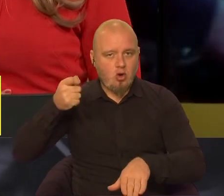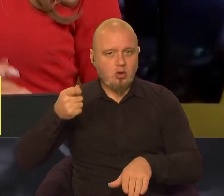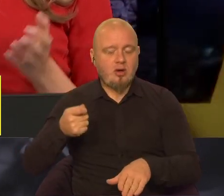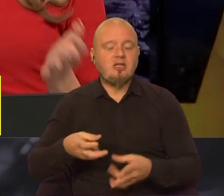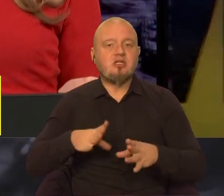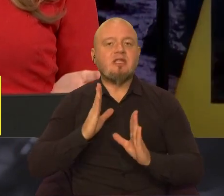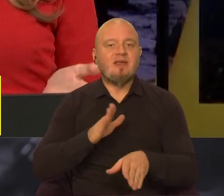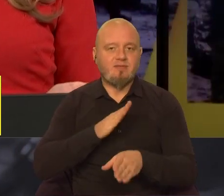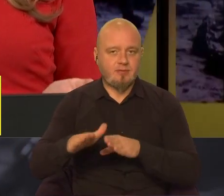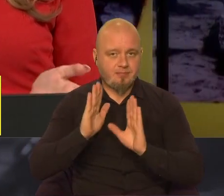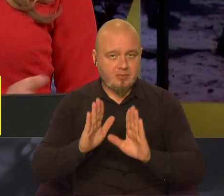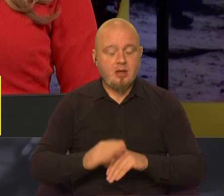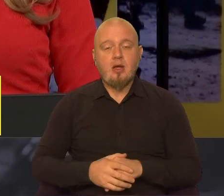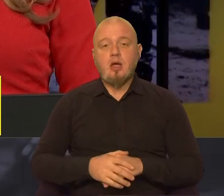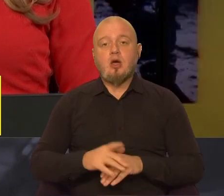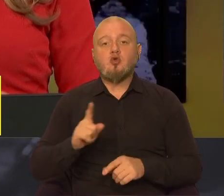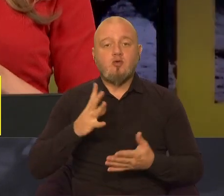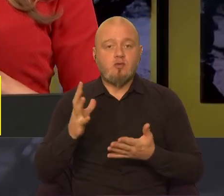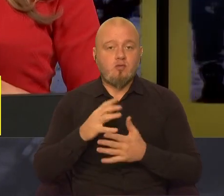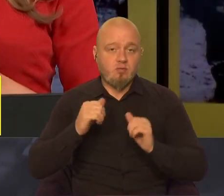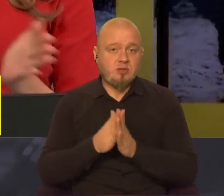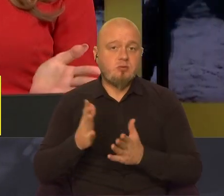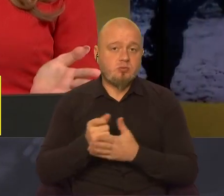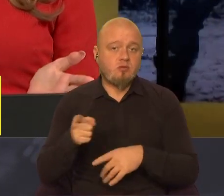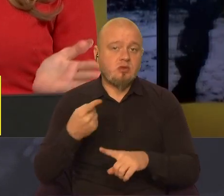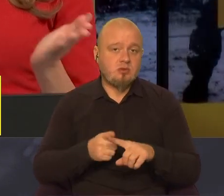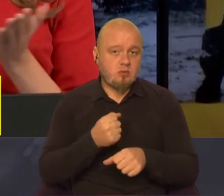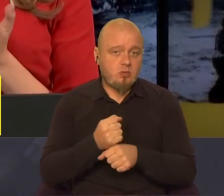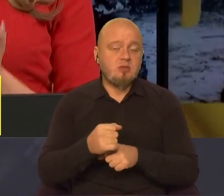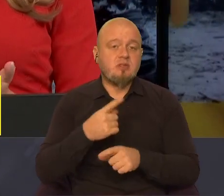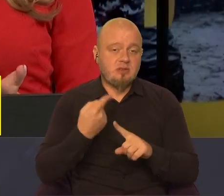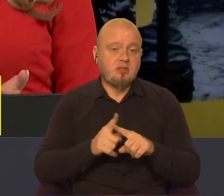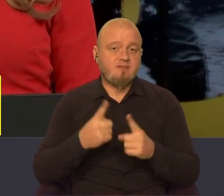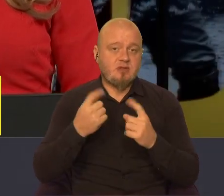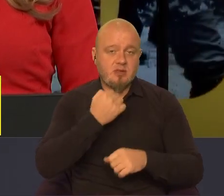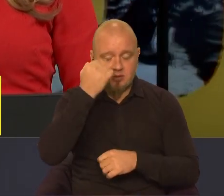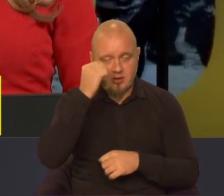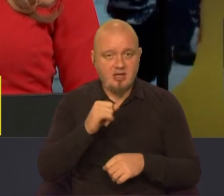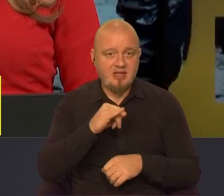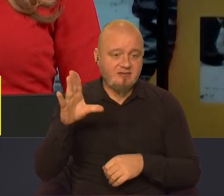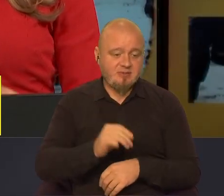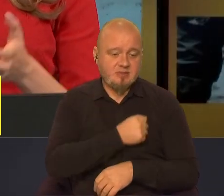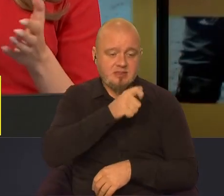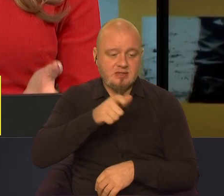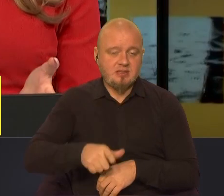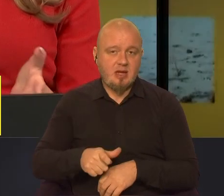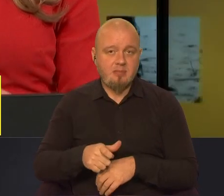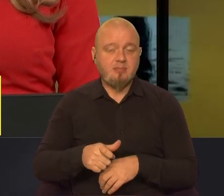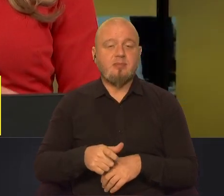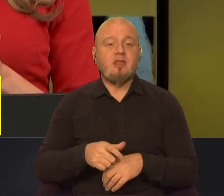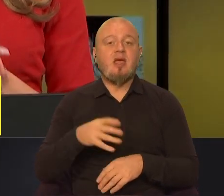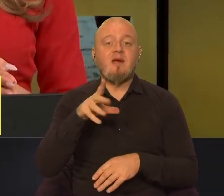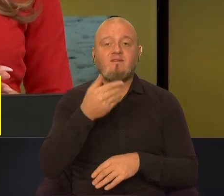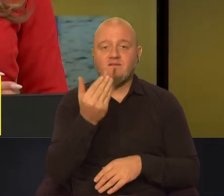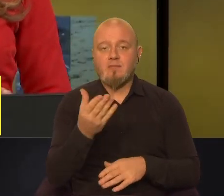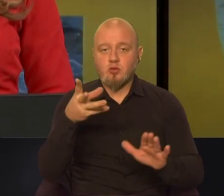життя. Що, в принципі, успішно вони роблять, і за що велика дяка і всім захисникам і захисницям, вам в тому